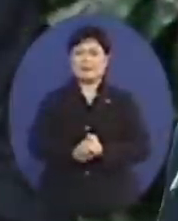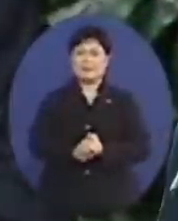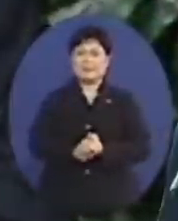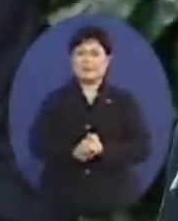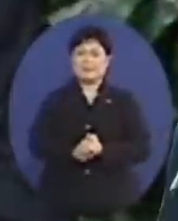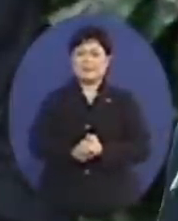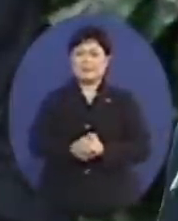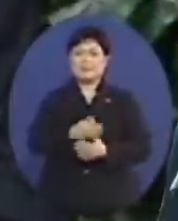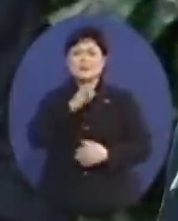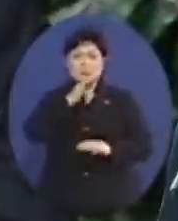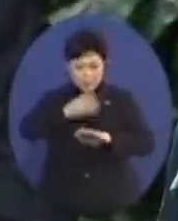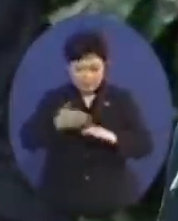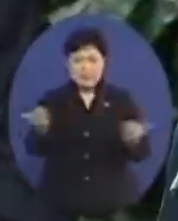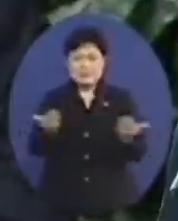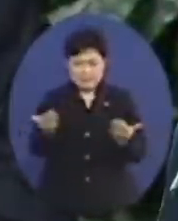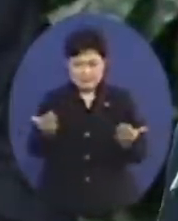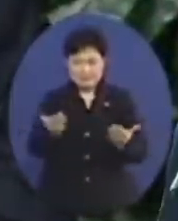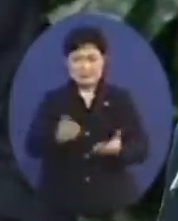얼마나 감사한 일이겠습니까?